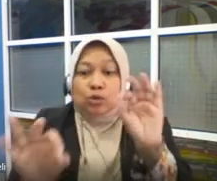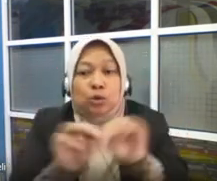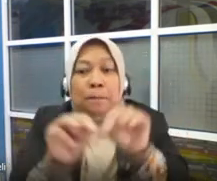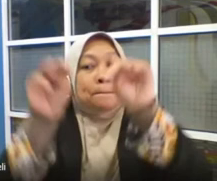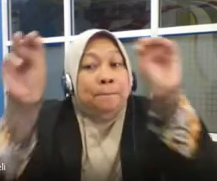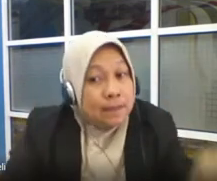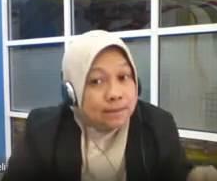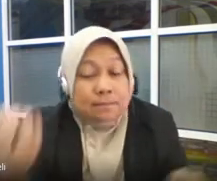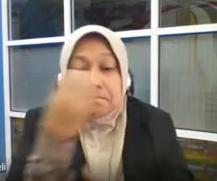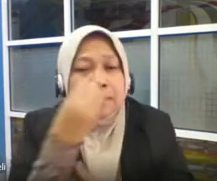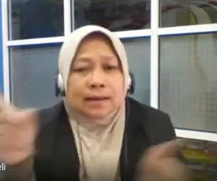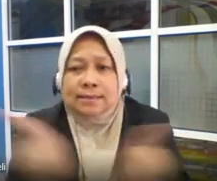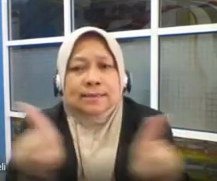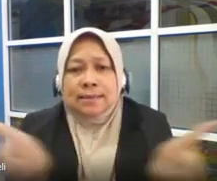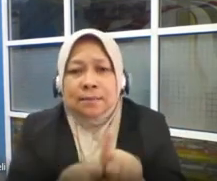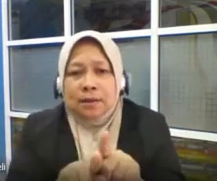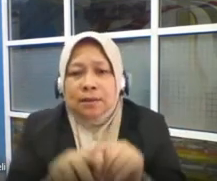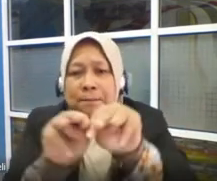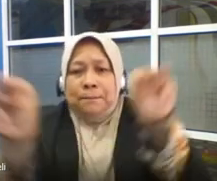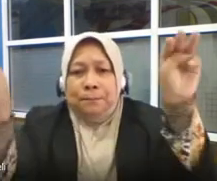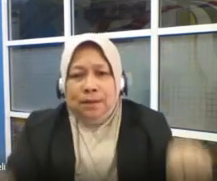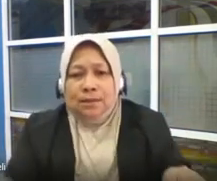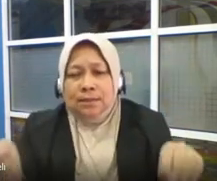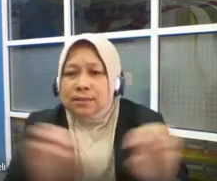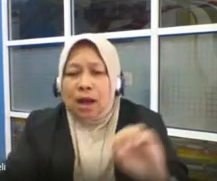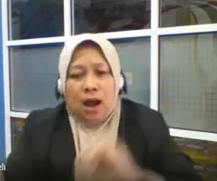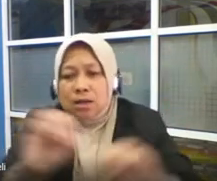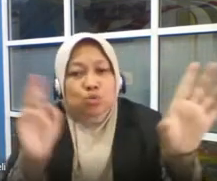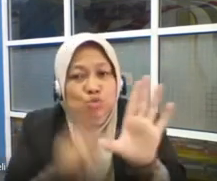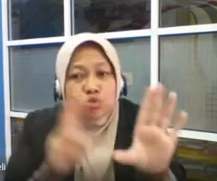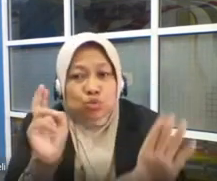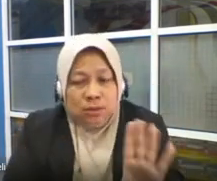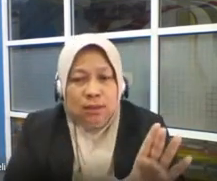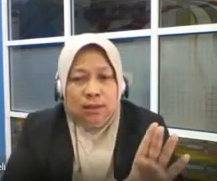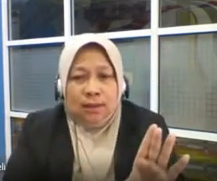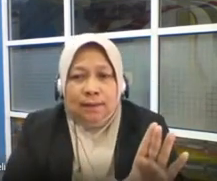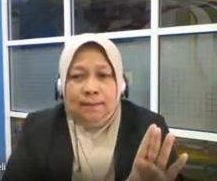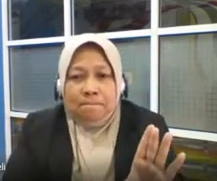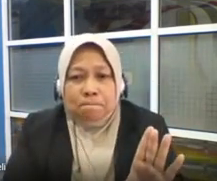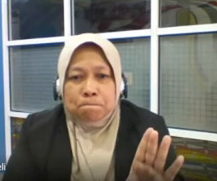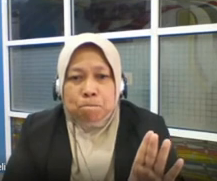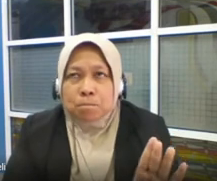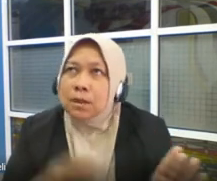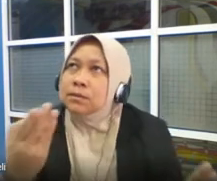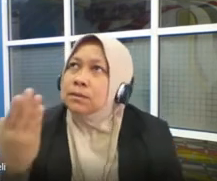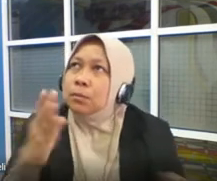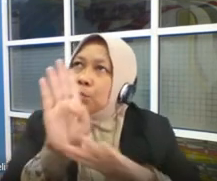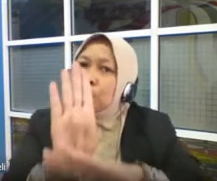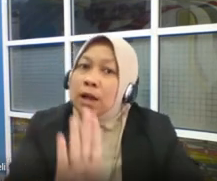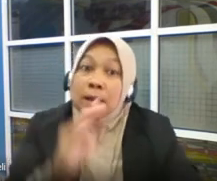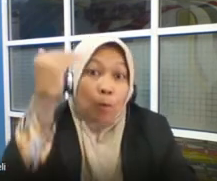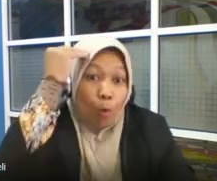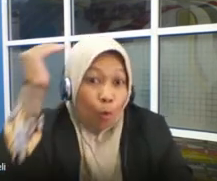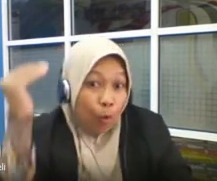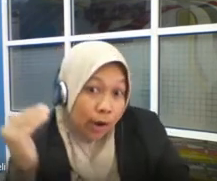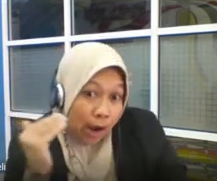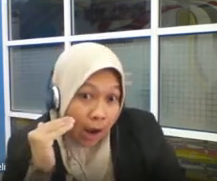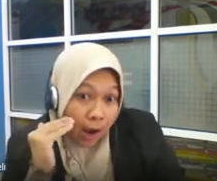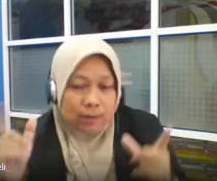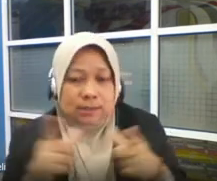makan sekalipun, andai kata meja makan kita tu tidak ada kerusi, contohnya macam budaya di Korea, di